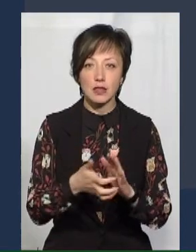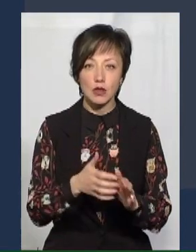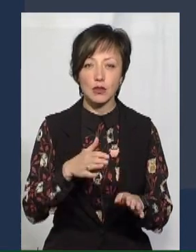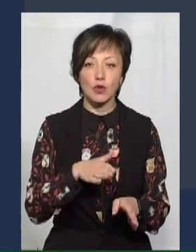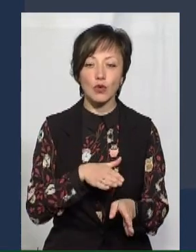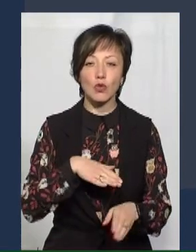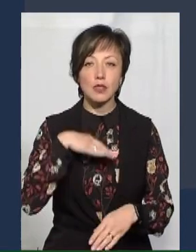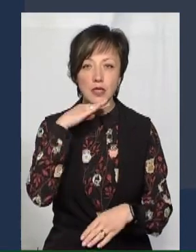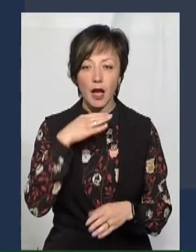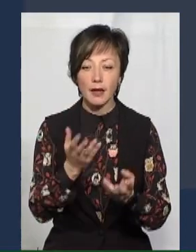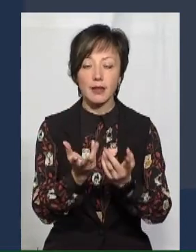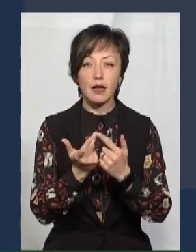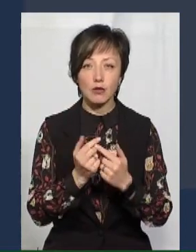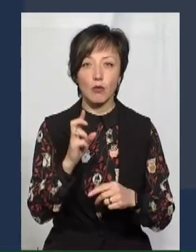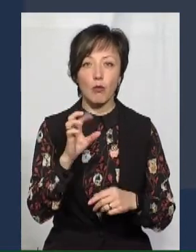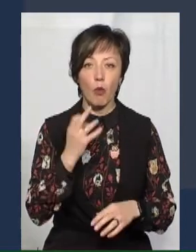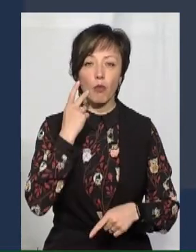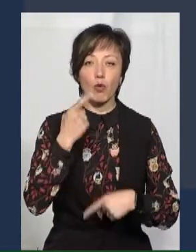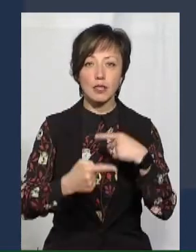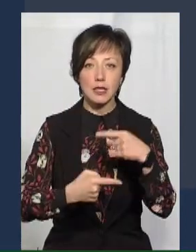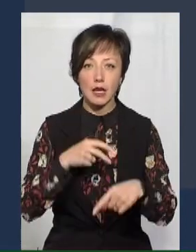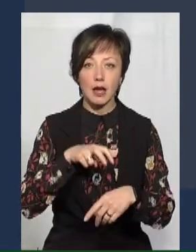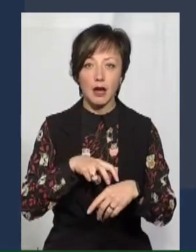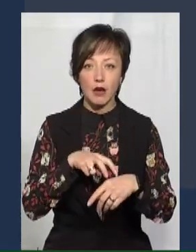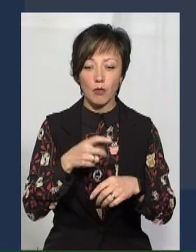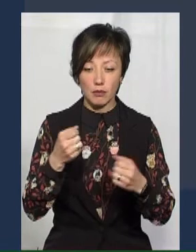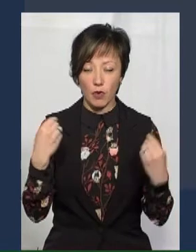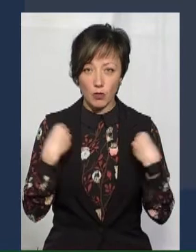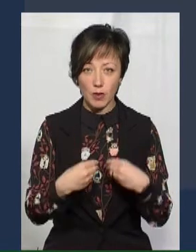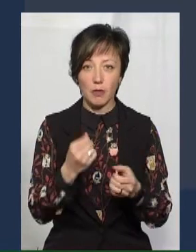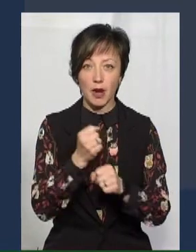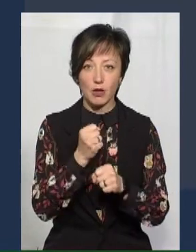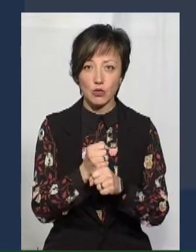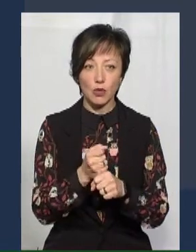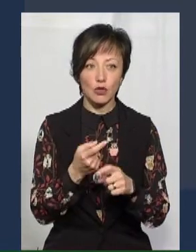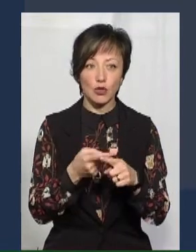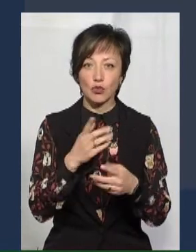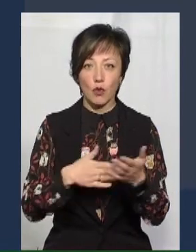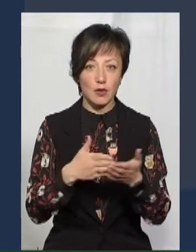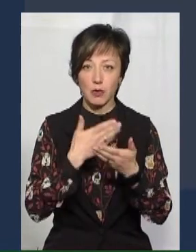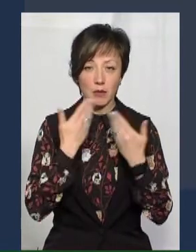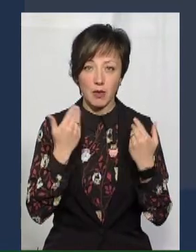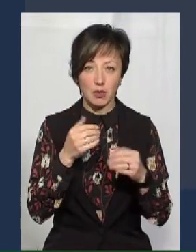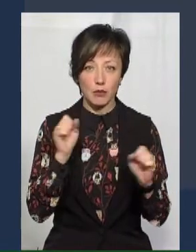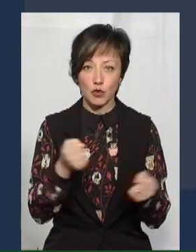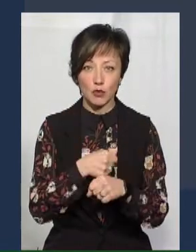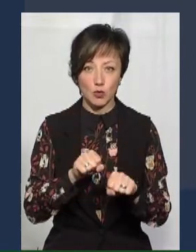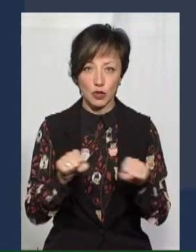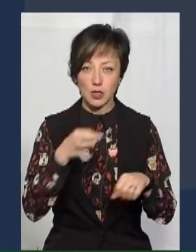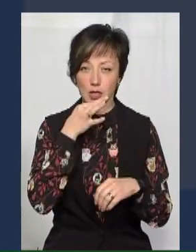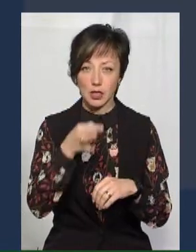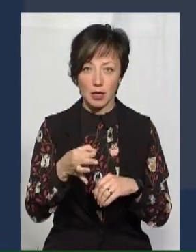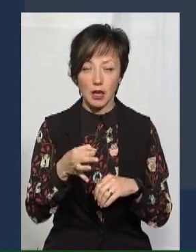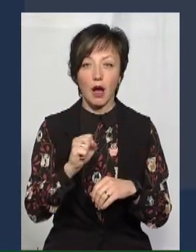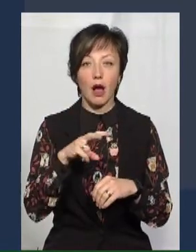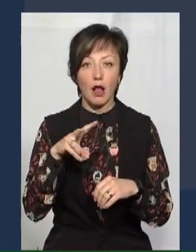достатній кількості, тому що постійно лікарі в цьому працюють, і сказати, що його немає зовсім, цього не можна